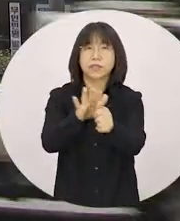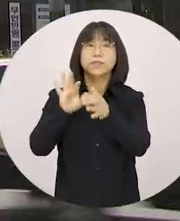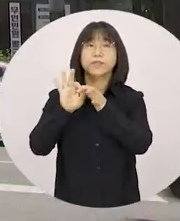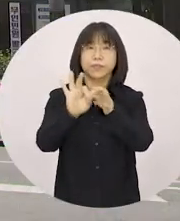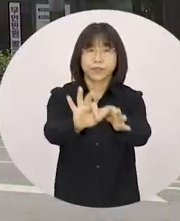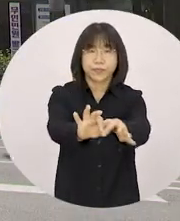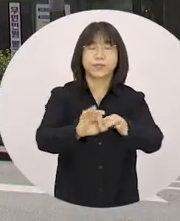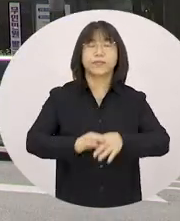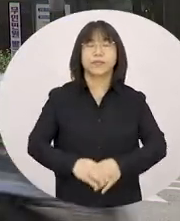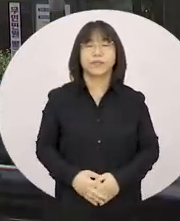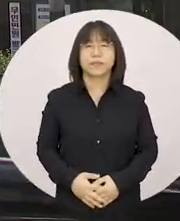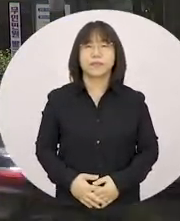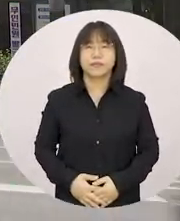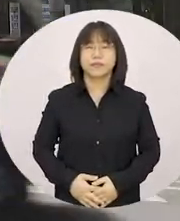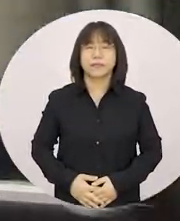펼치고 있습니다